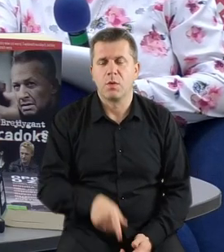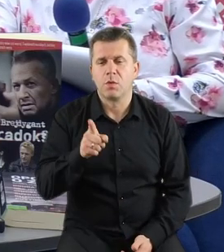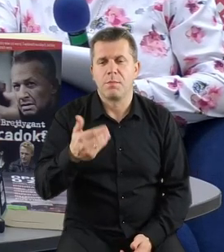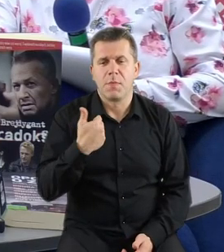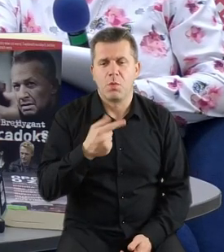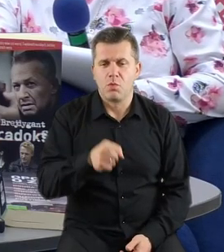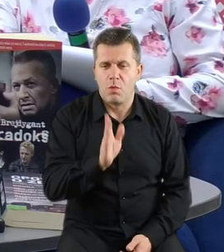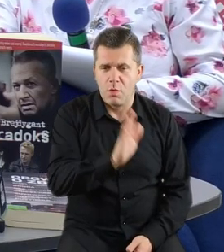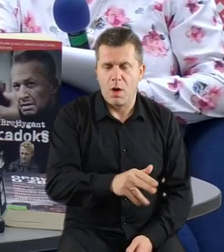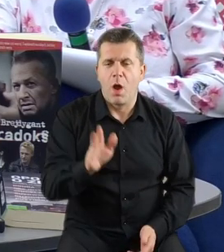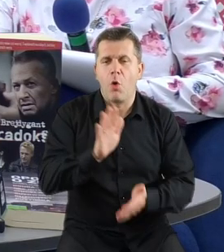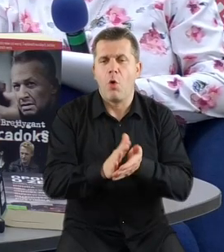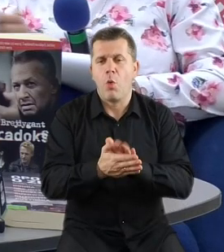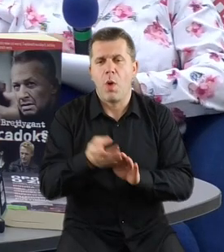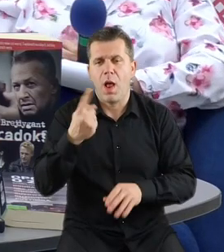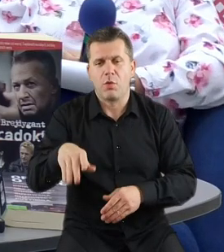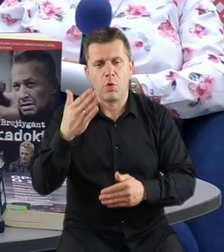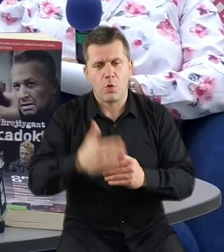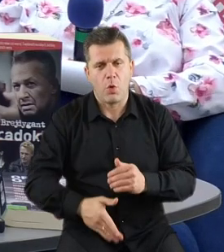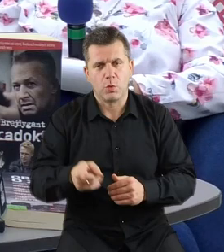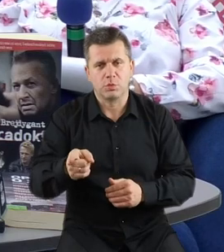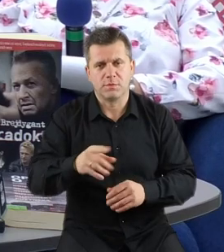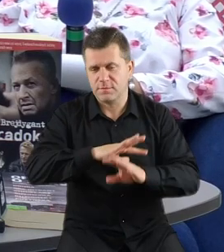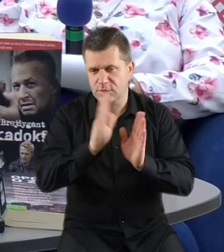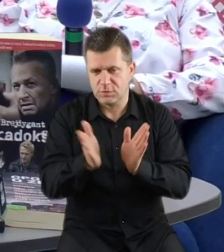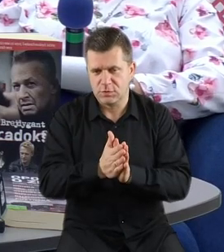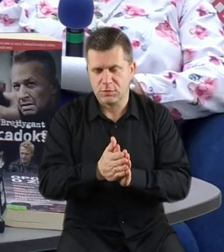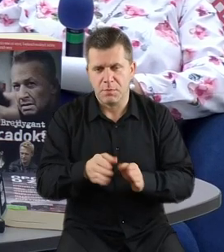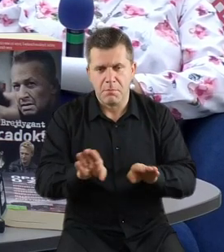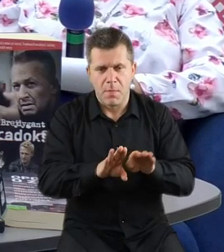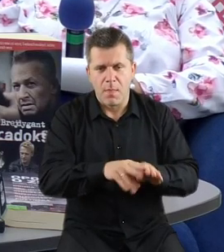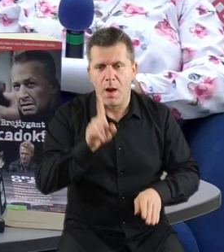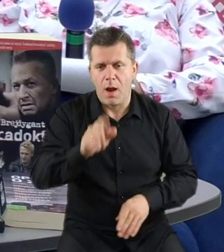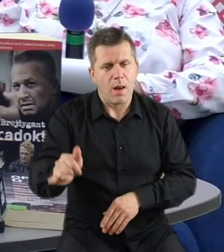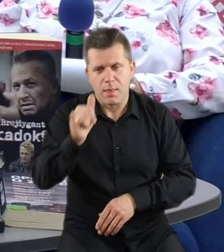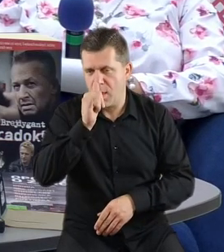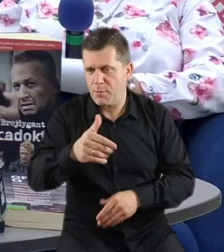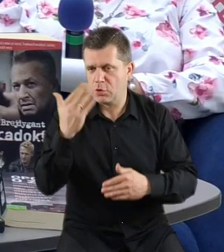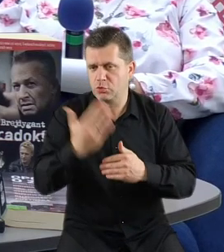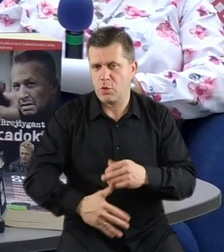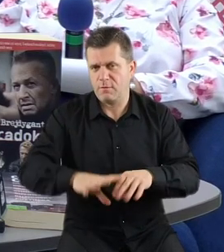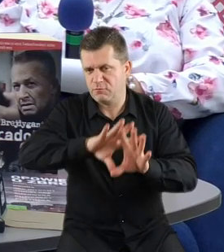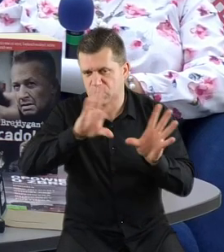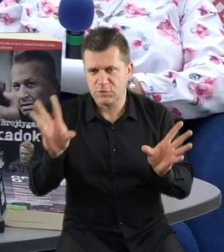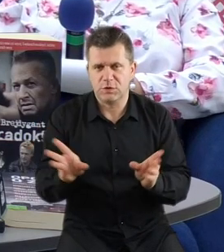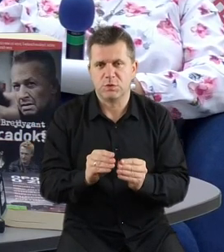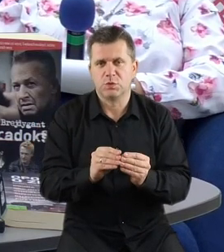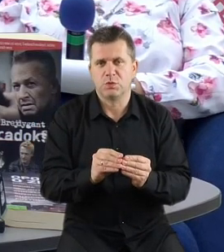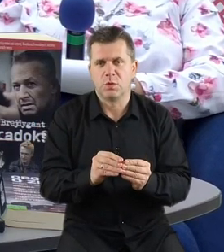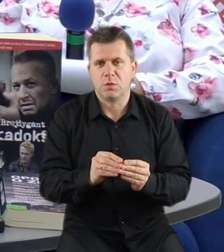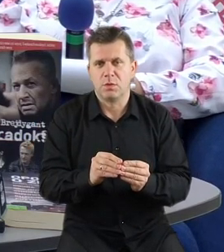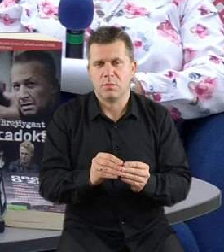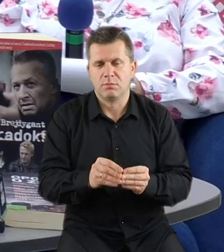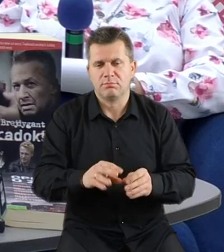to. A układ się kończył, jakby dużo bardziej się wszystko podomykało, ale ja nie mogę tak skończyć, że się wszystko